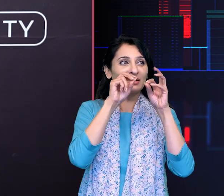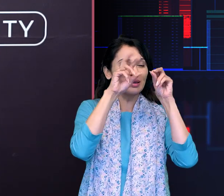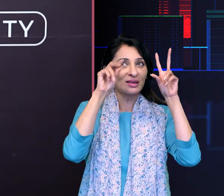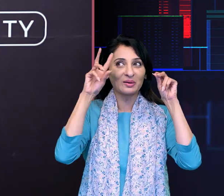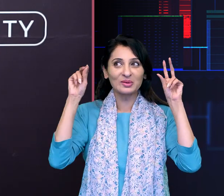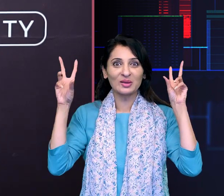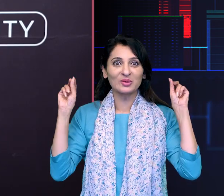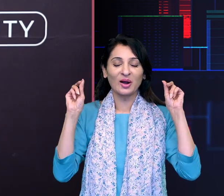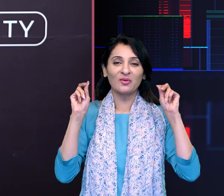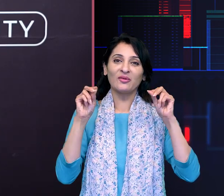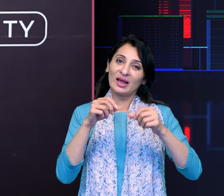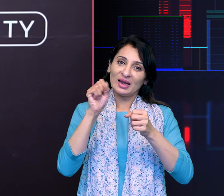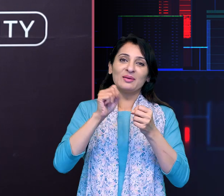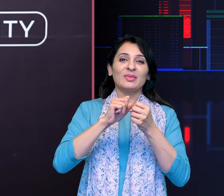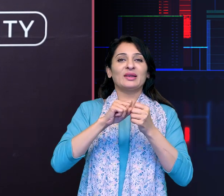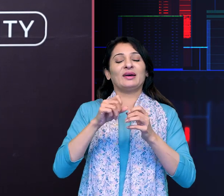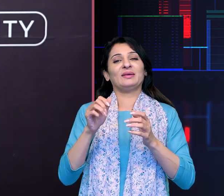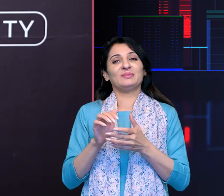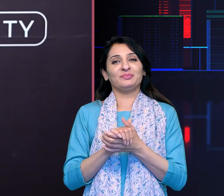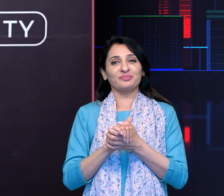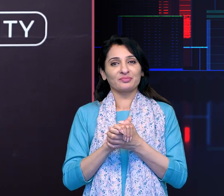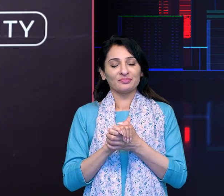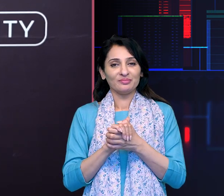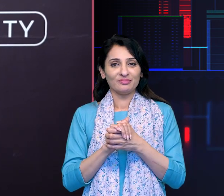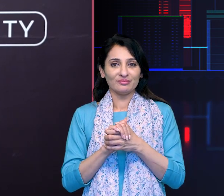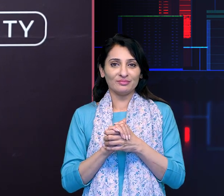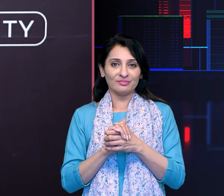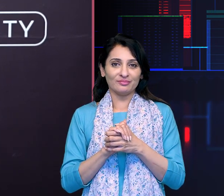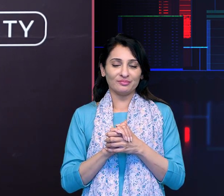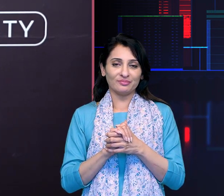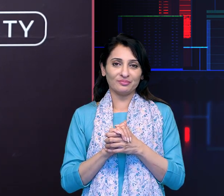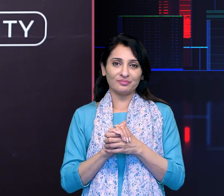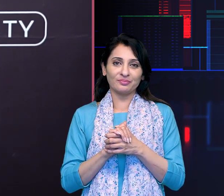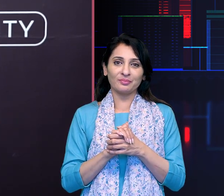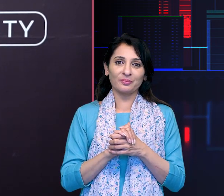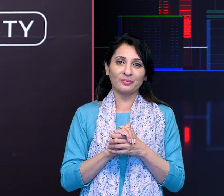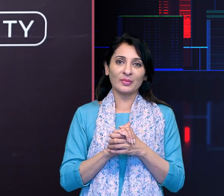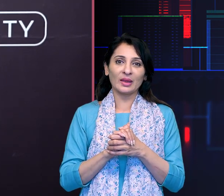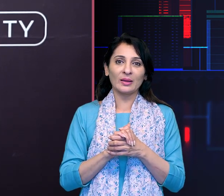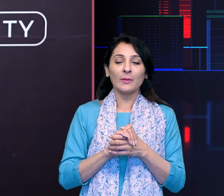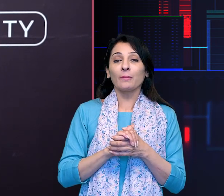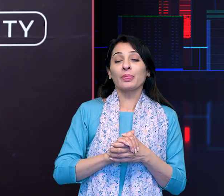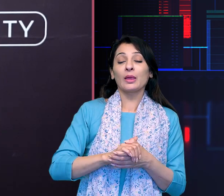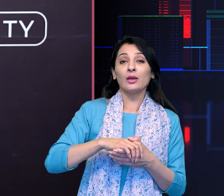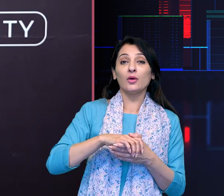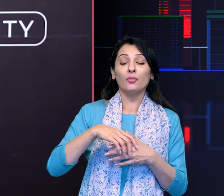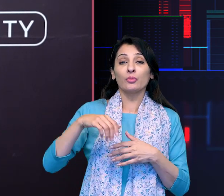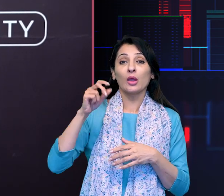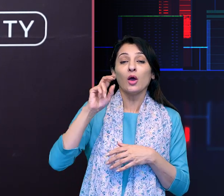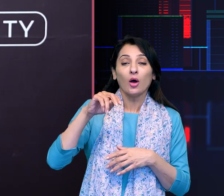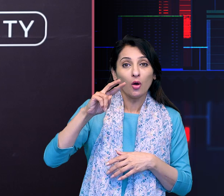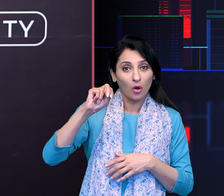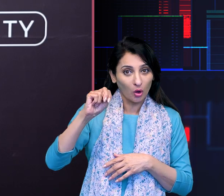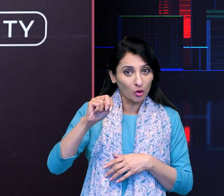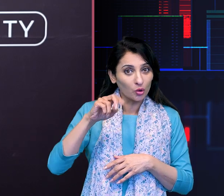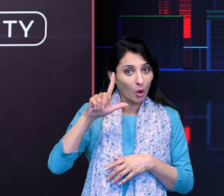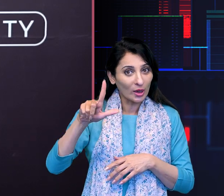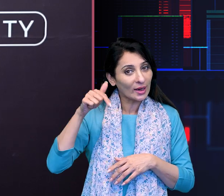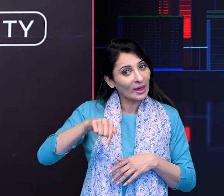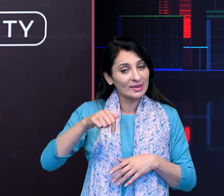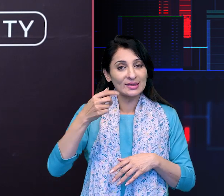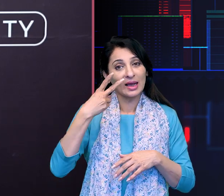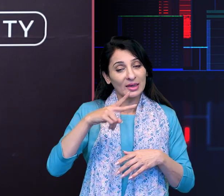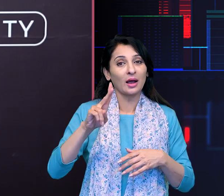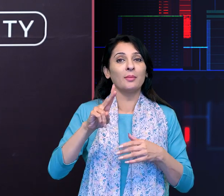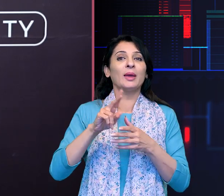स्टोरी को इंडिकेट करता है उसी तरह लाहौर का ये शीश महल भी इनकी लव स्टोरी को इंडिकेट करता है नौलखा इसको कहा जाता है क्योंकि